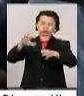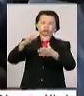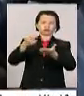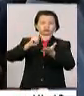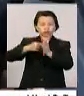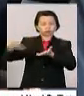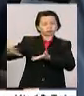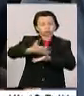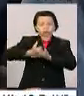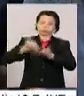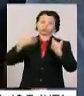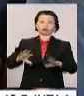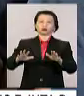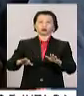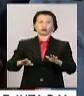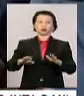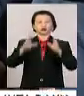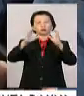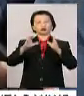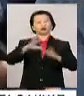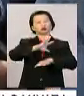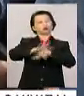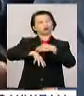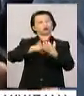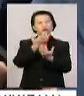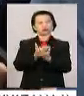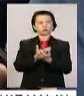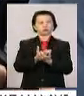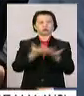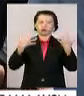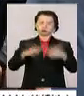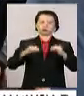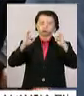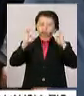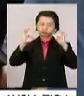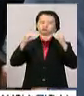Secara keseluruhan sudah stabil lah.